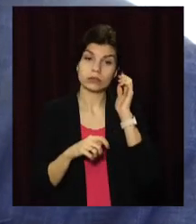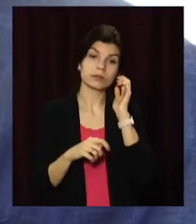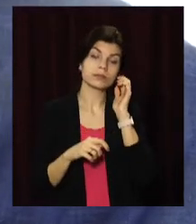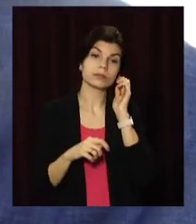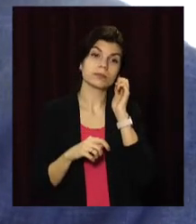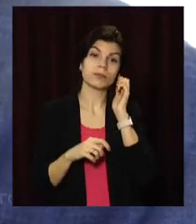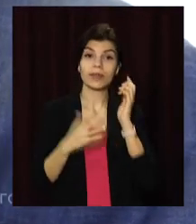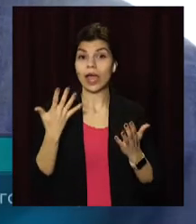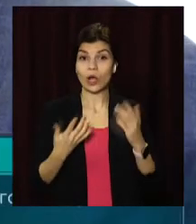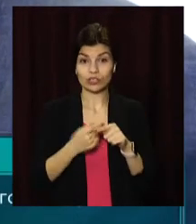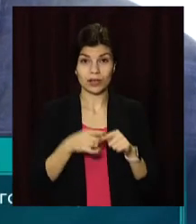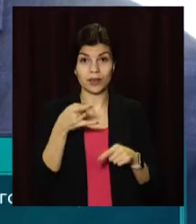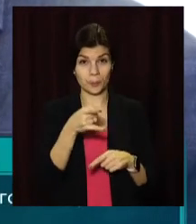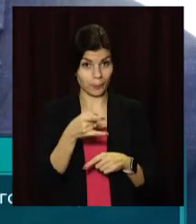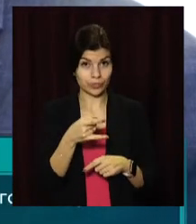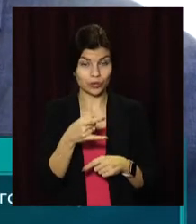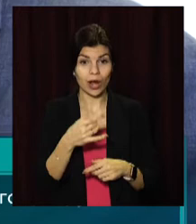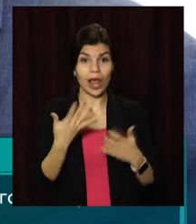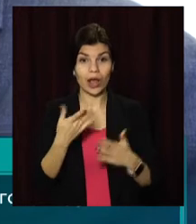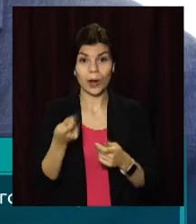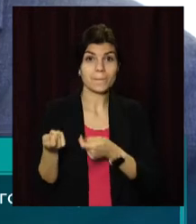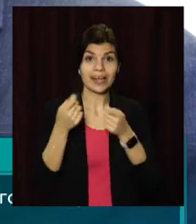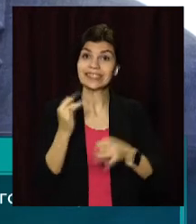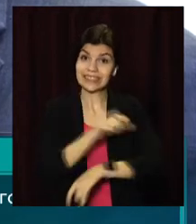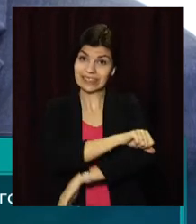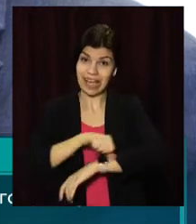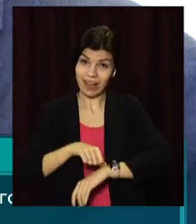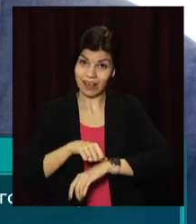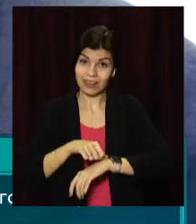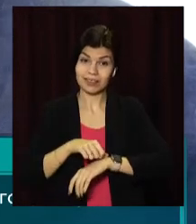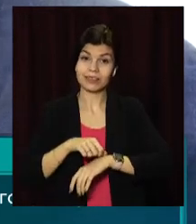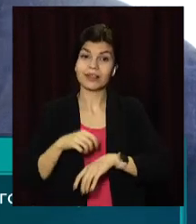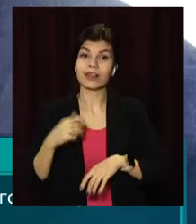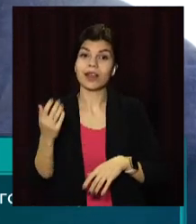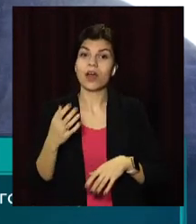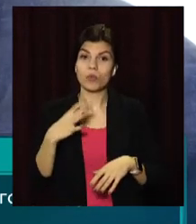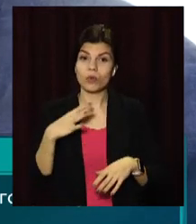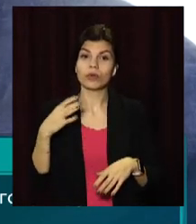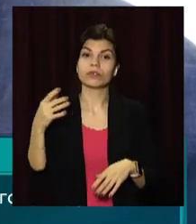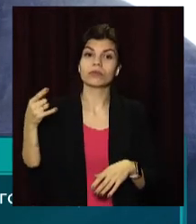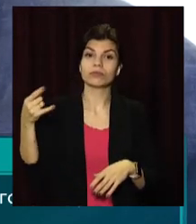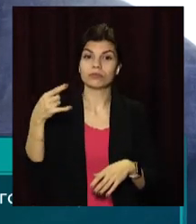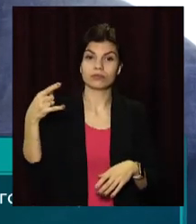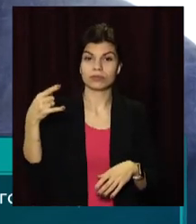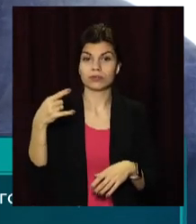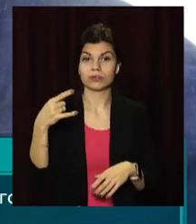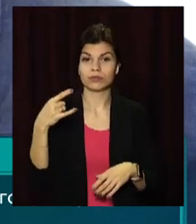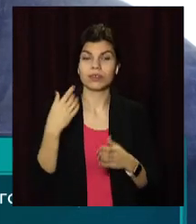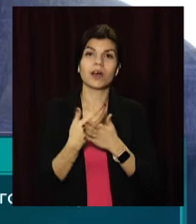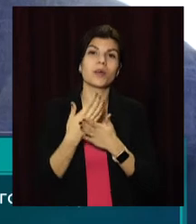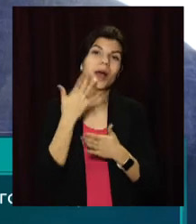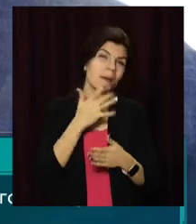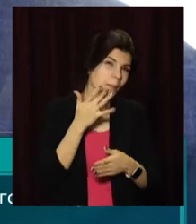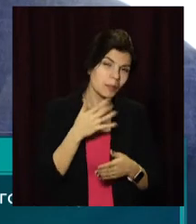це транспортний засіб, який привезено з-за кордону, який був у зживанні будь-то Сполучені